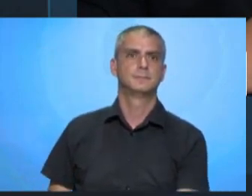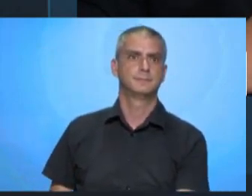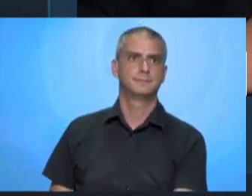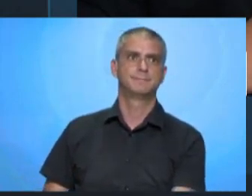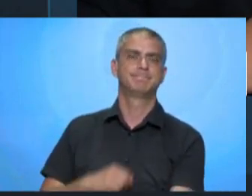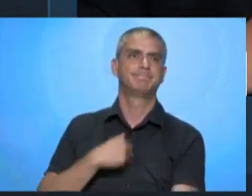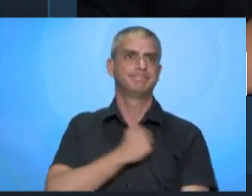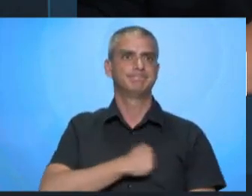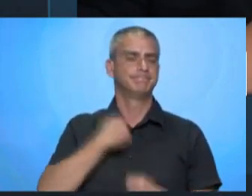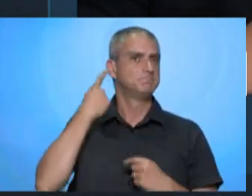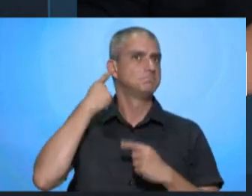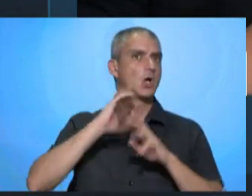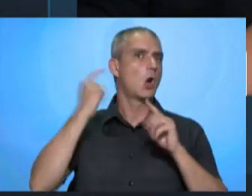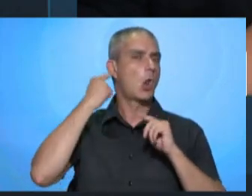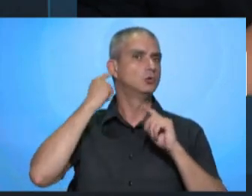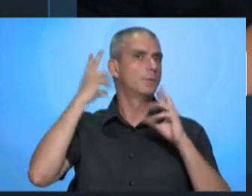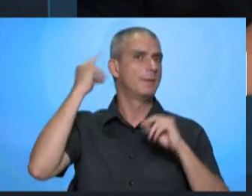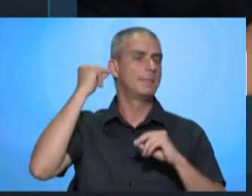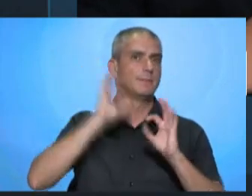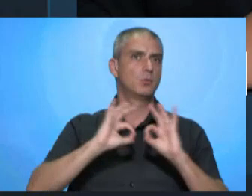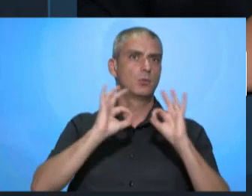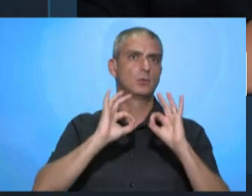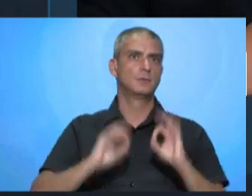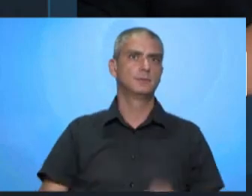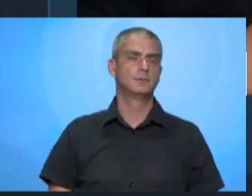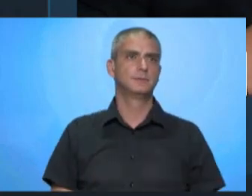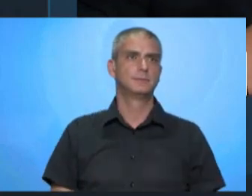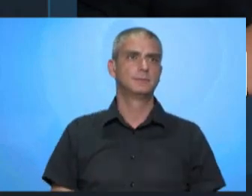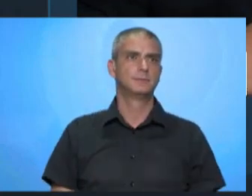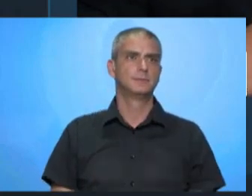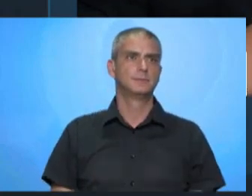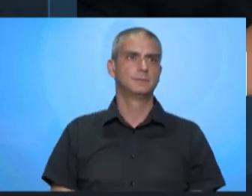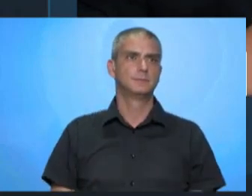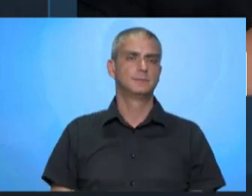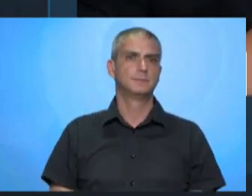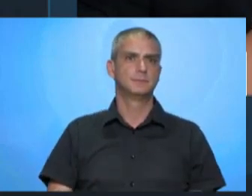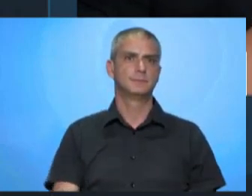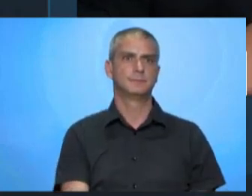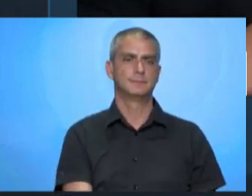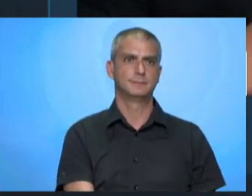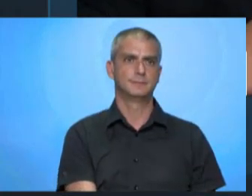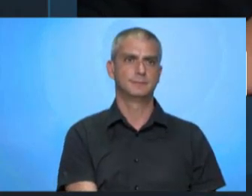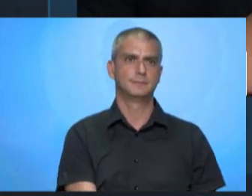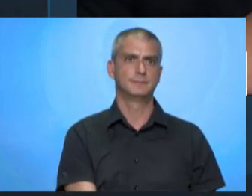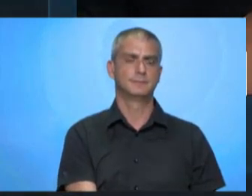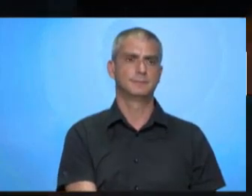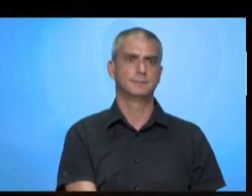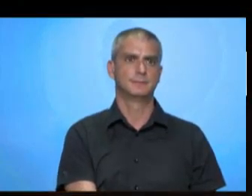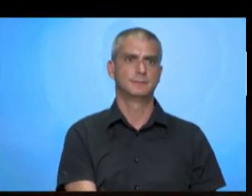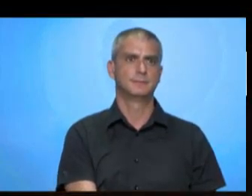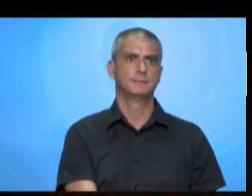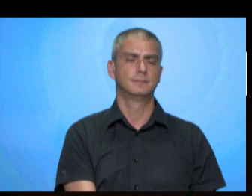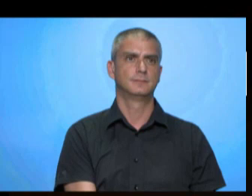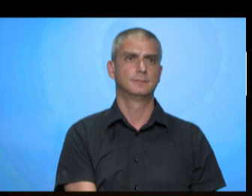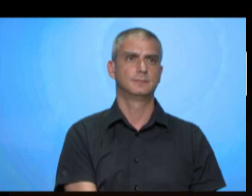רצח סגורה עם סרטי משטרה שלא אפשרו את הכניסה אליו. בשעה האחרונה כבר מגיעים לכאן אותם חברים, בני